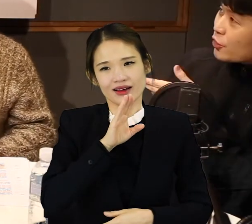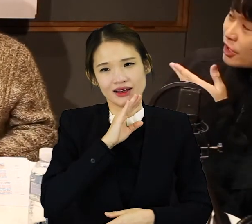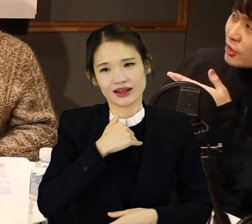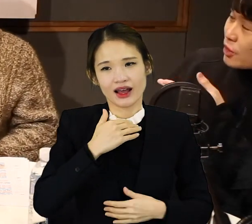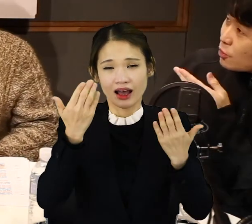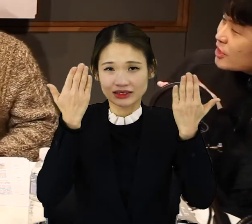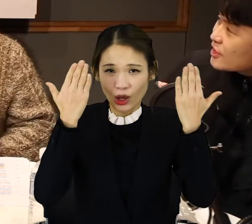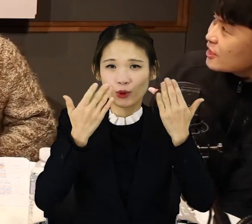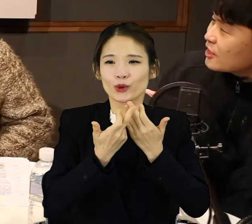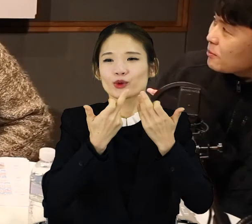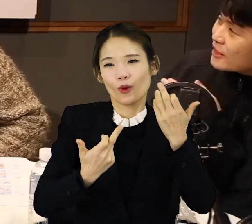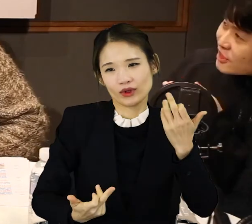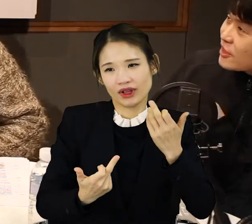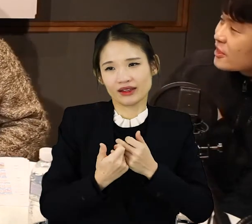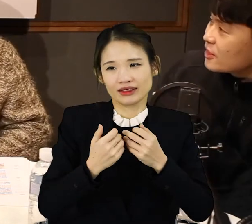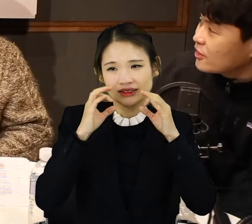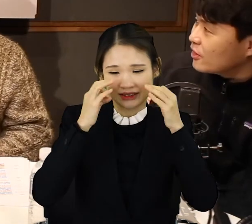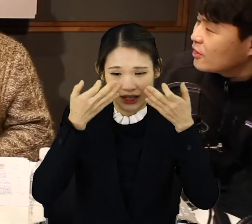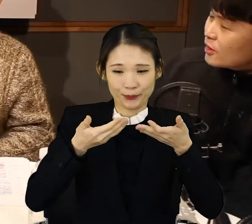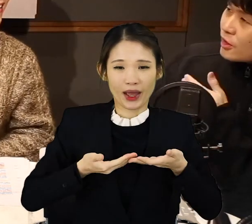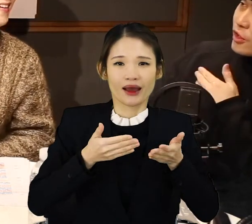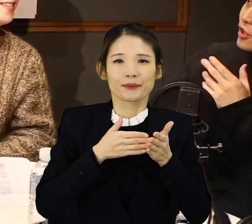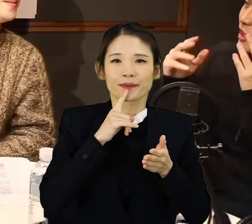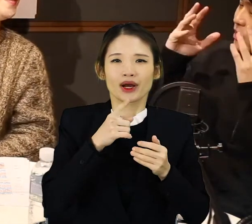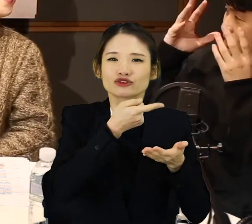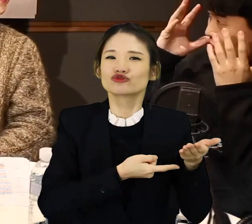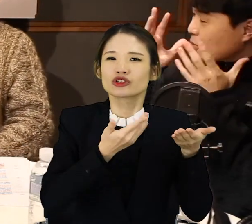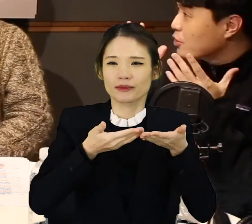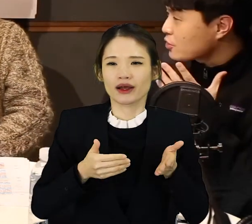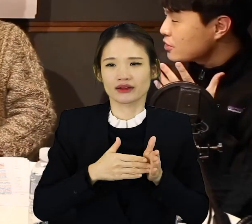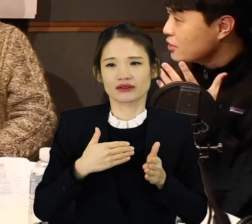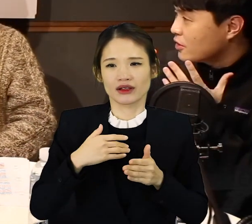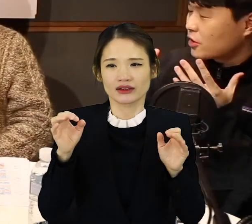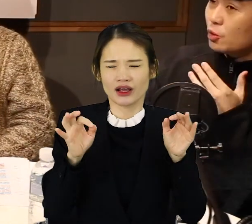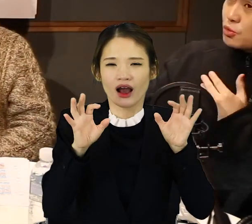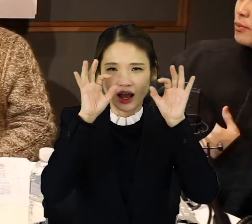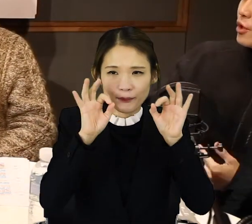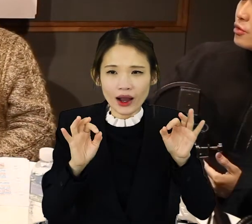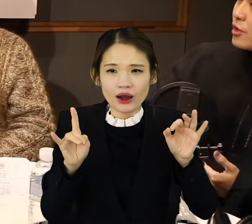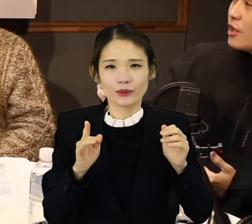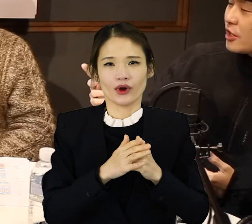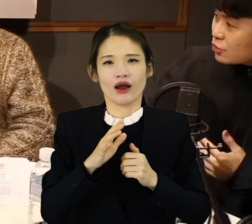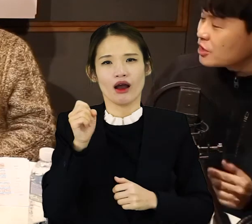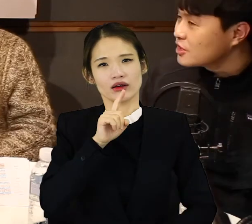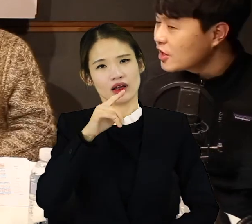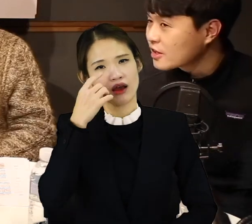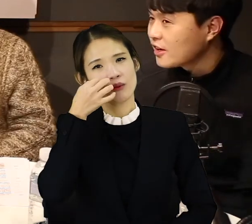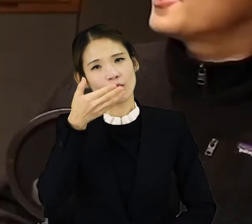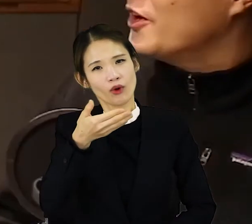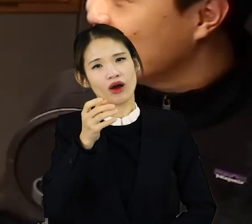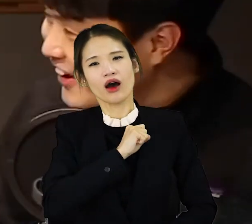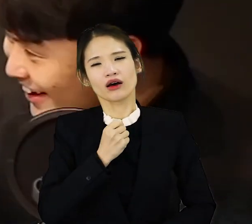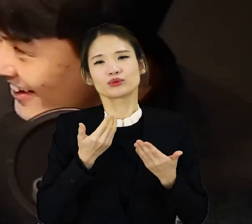그 저희 학교에 동생이 받았다 그랬잖아요. 그때는 잠깐 보였었거든요. 그러니까 쟤 보이는구나. 나도